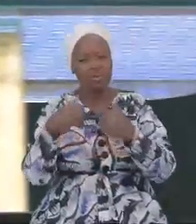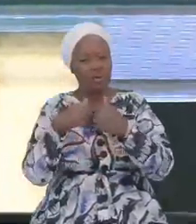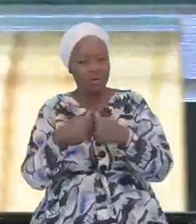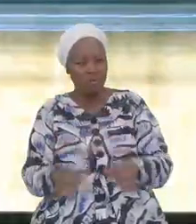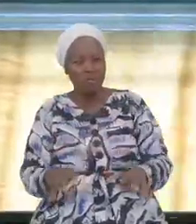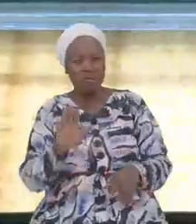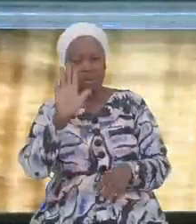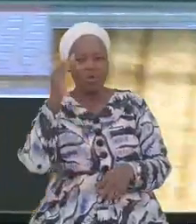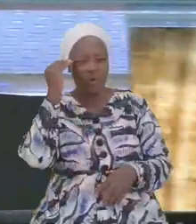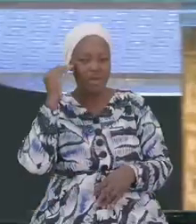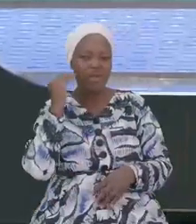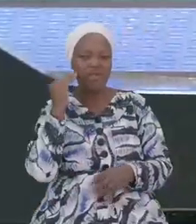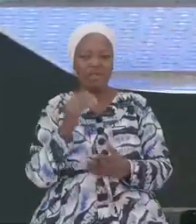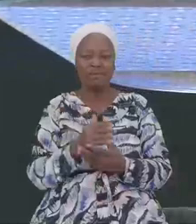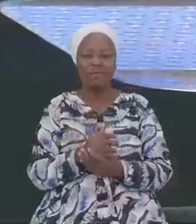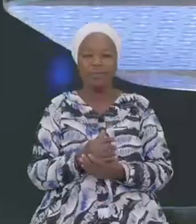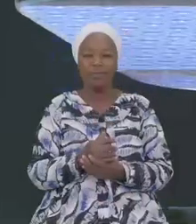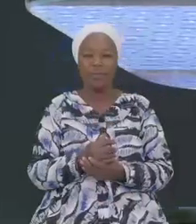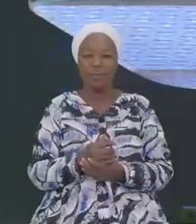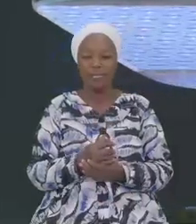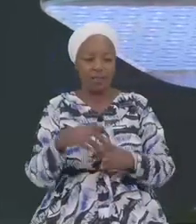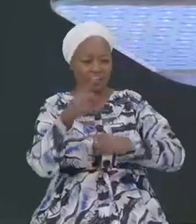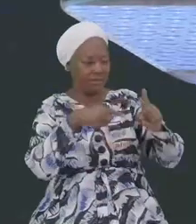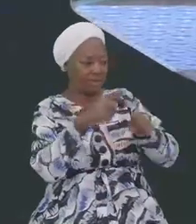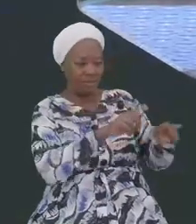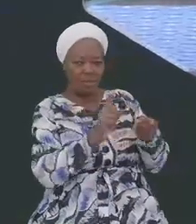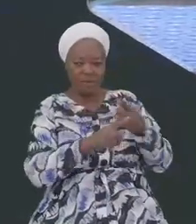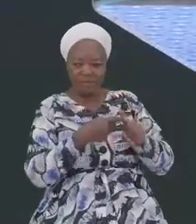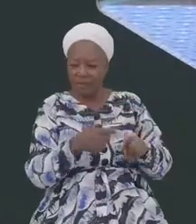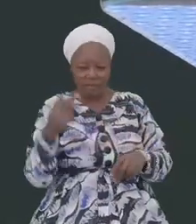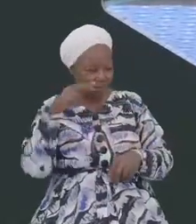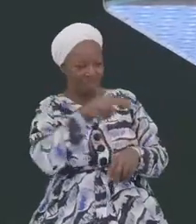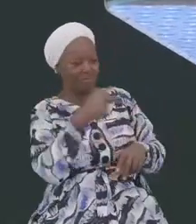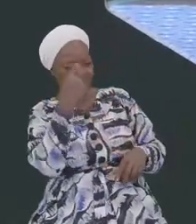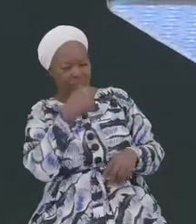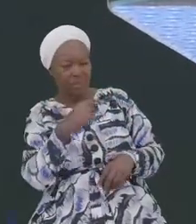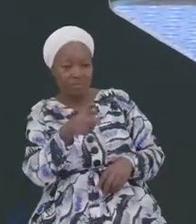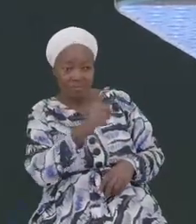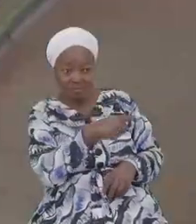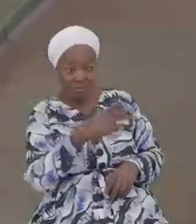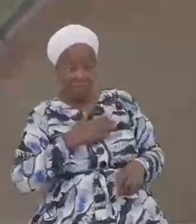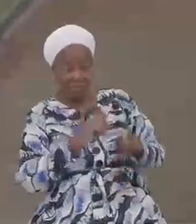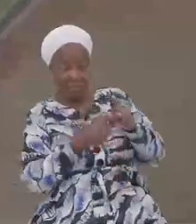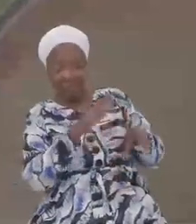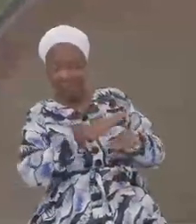votre tête. Dites à quelqu'un qui est à côté de vous, regarde-lui dans les yeux, ne perds pas ta tête.